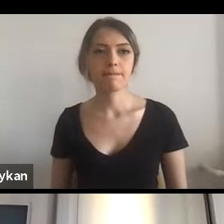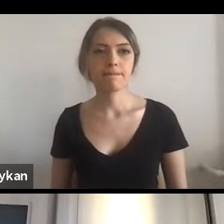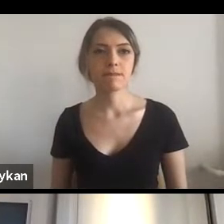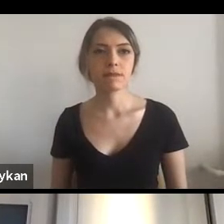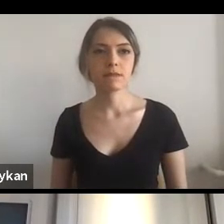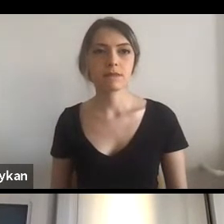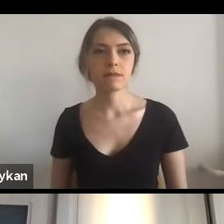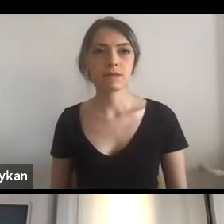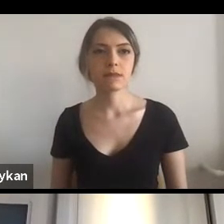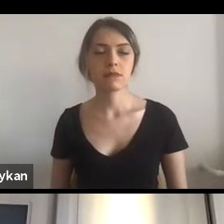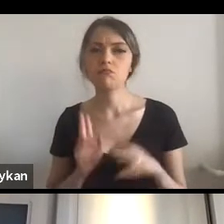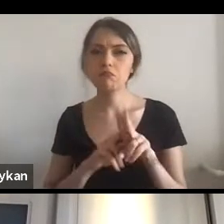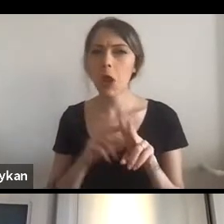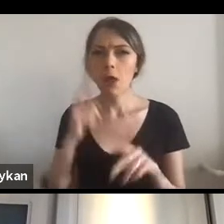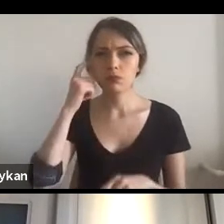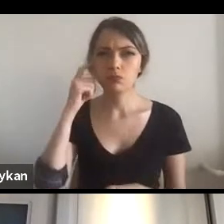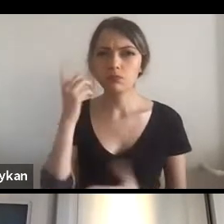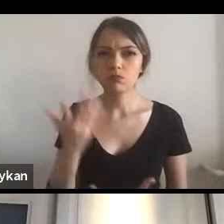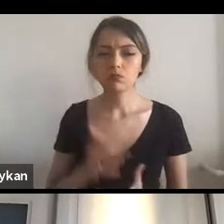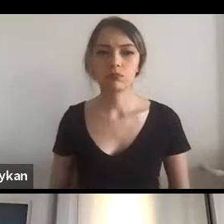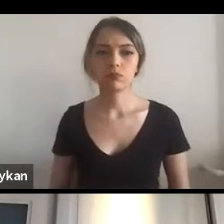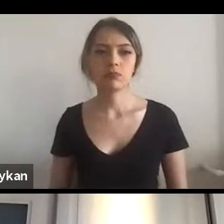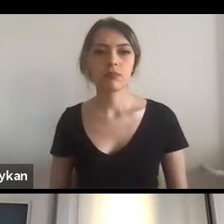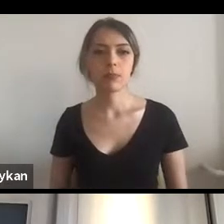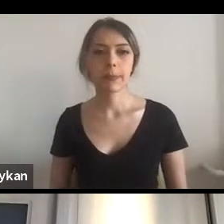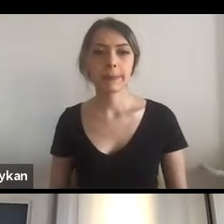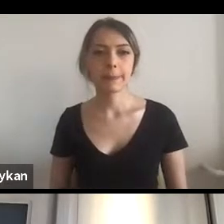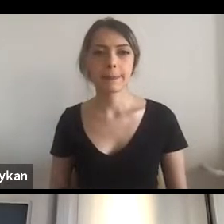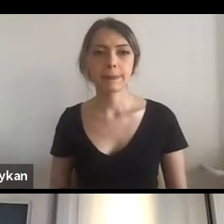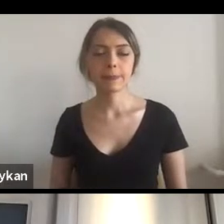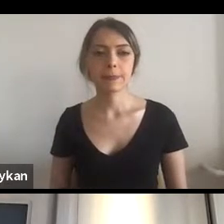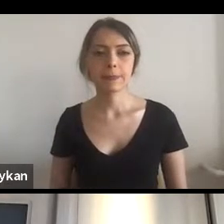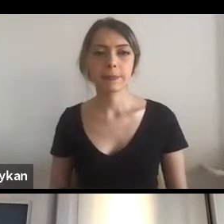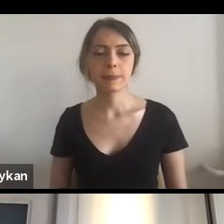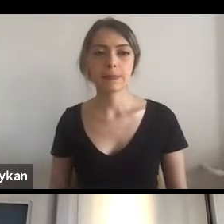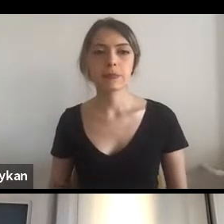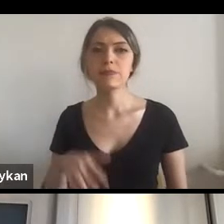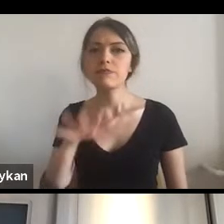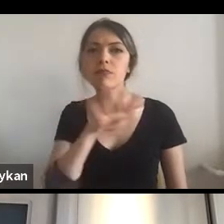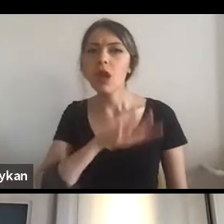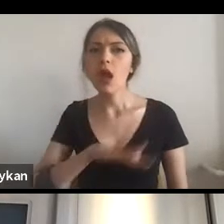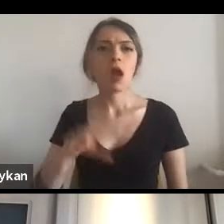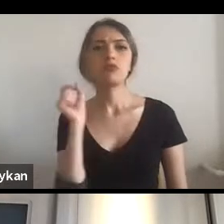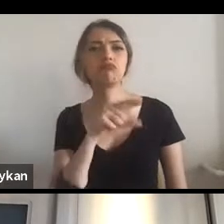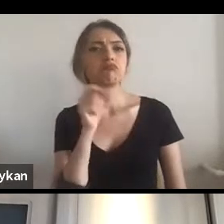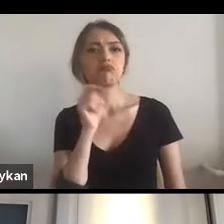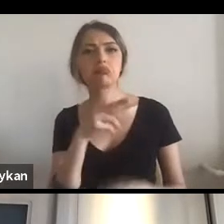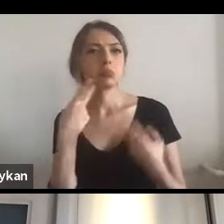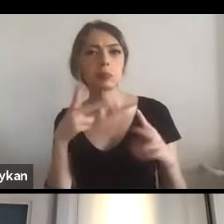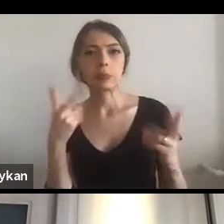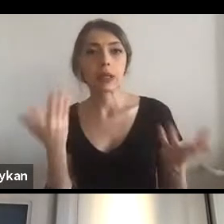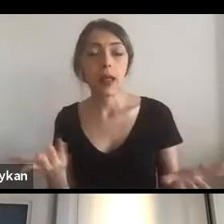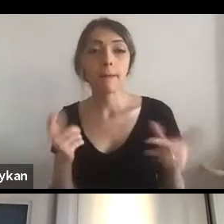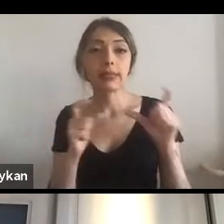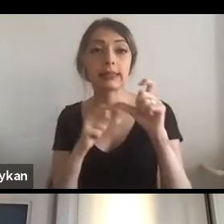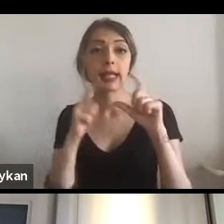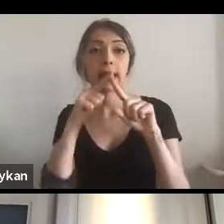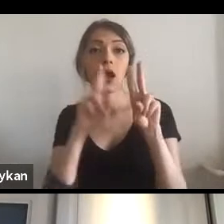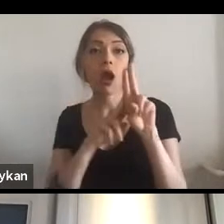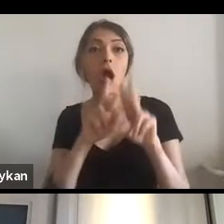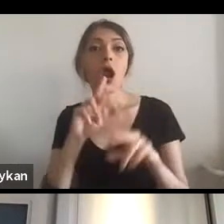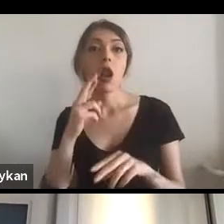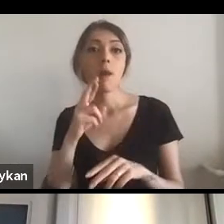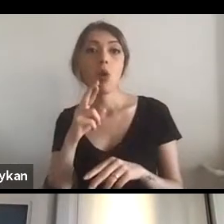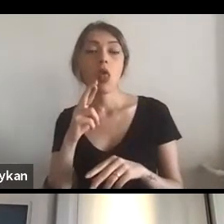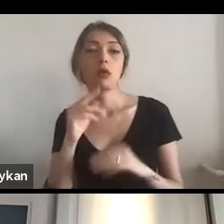Sen ne dersin Kerem? Yani şimdi burada şöyle, Adem, yani her şey yollanabilir şüphesiz ama STK raporları